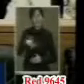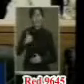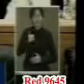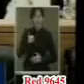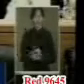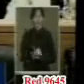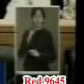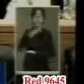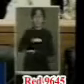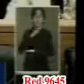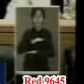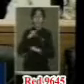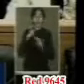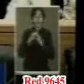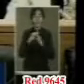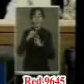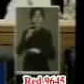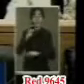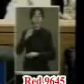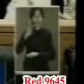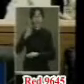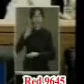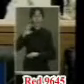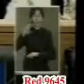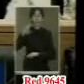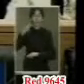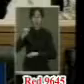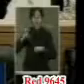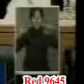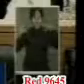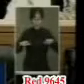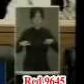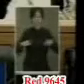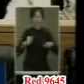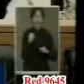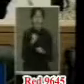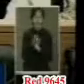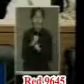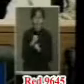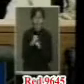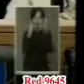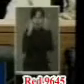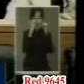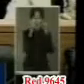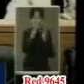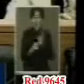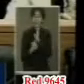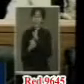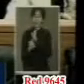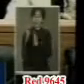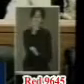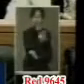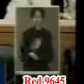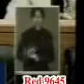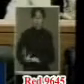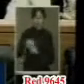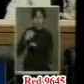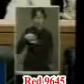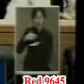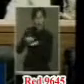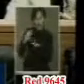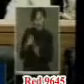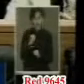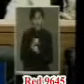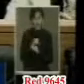จหนังสือพิมพ์มติชนพาดหัวว่าถวายรายงานในหลวงสมัครไม่ออกล่องหนไม่ร่วมถก